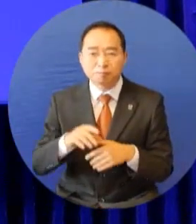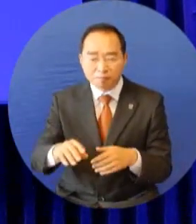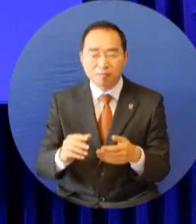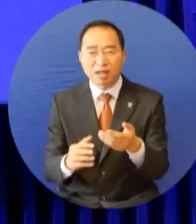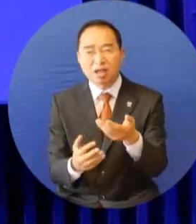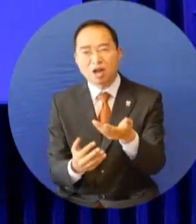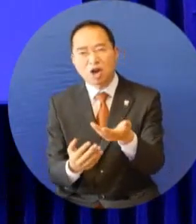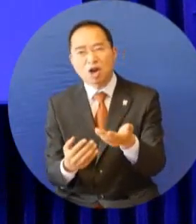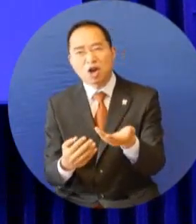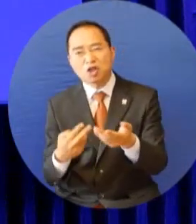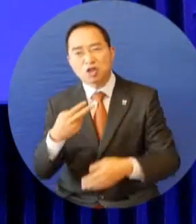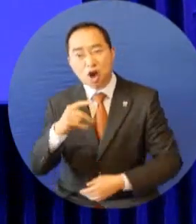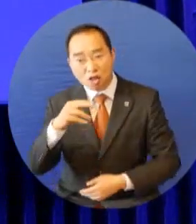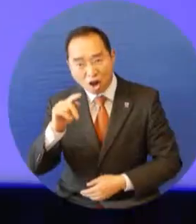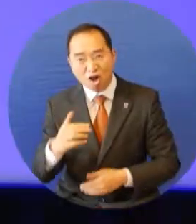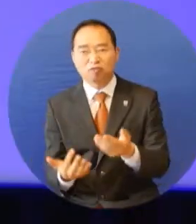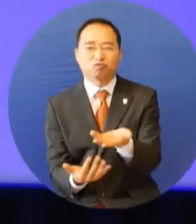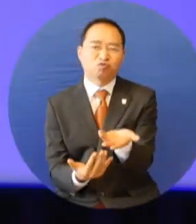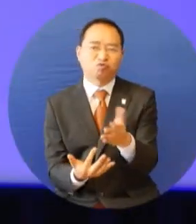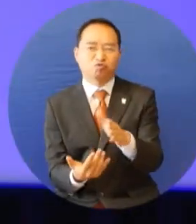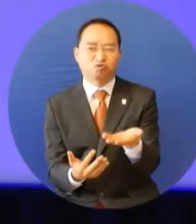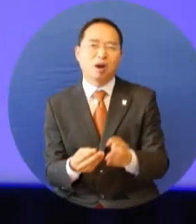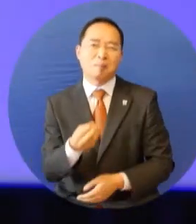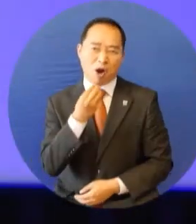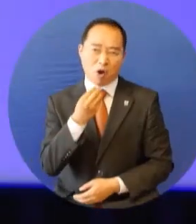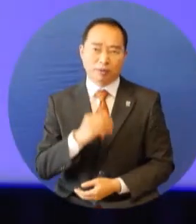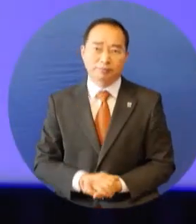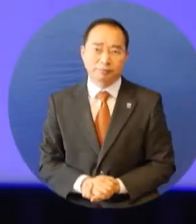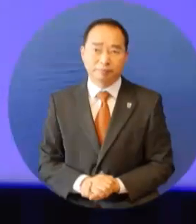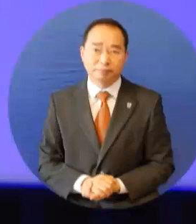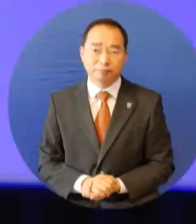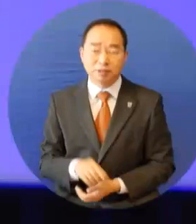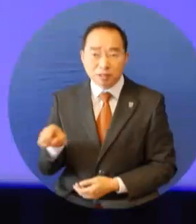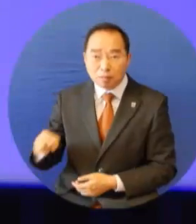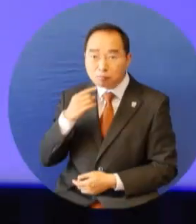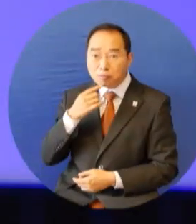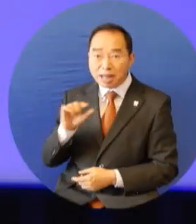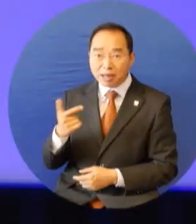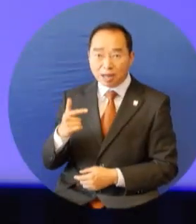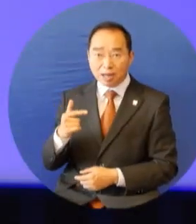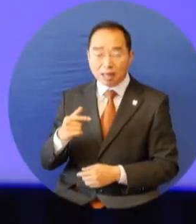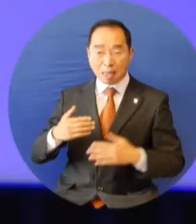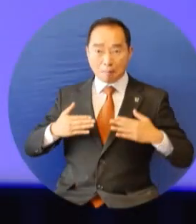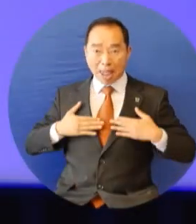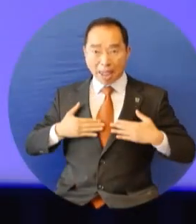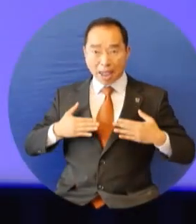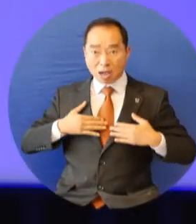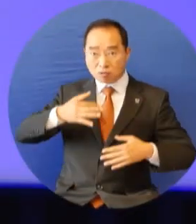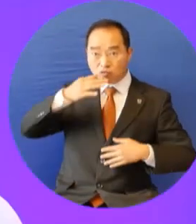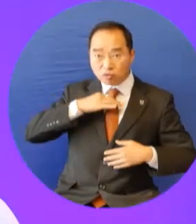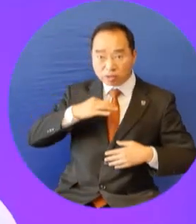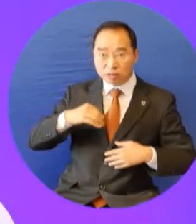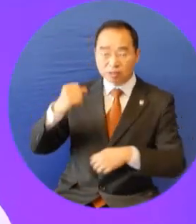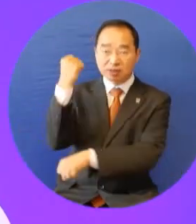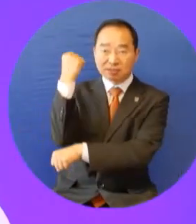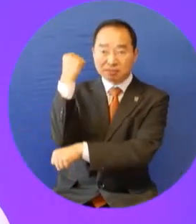더덕 같은 걸 이렇게 구워서 드시거든. 뿌리가 근골만 좋게 하는 게 아니고 폐도 좋게 만들어요. 폐.